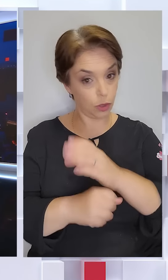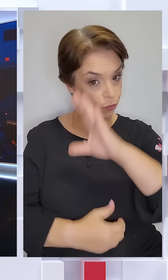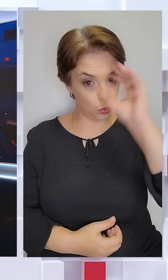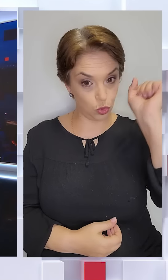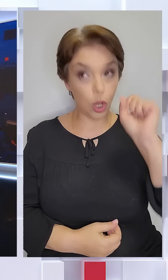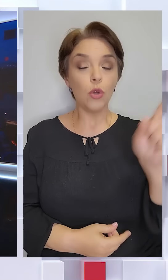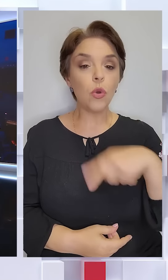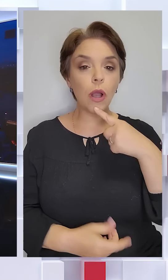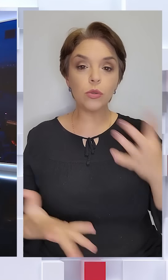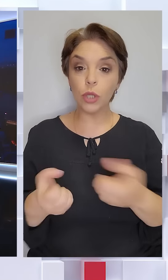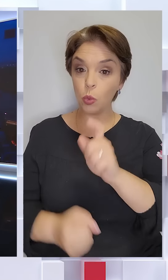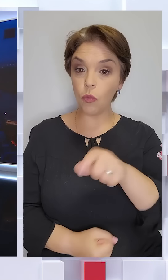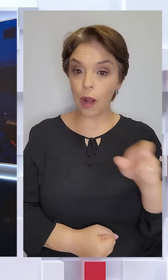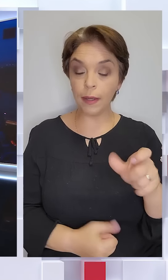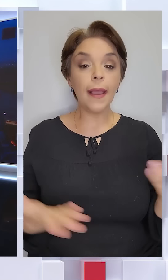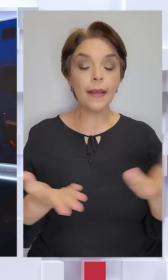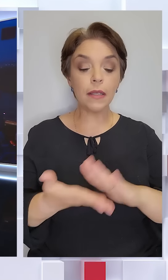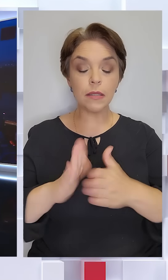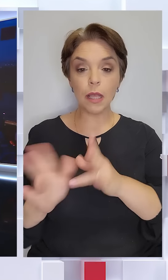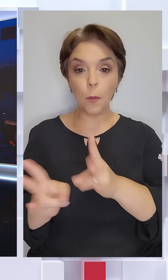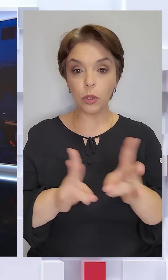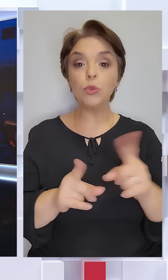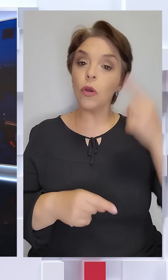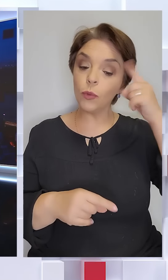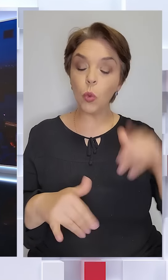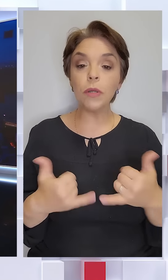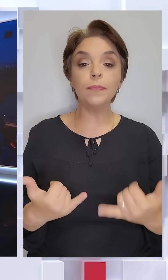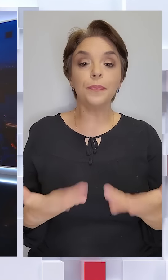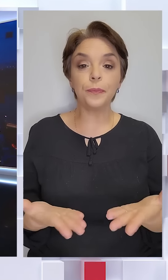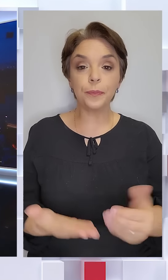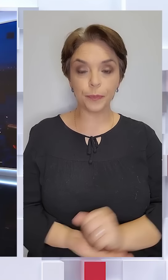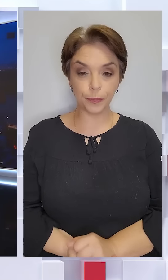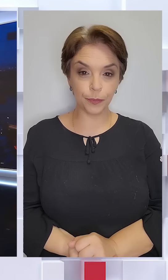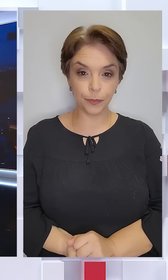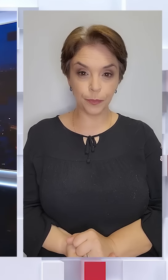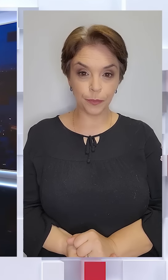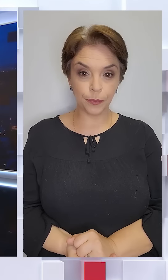уночі, що кажуть рятувальники, і який стан потерпілих, що відомо на тепер?